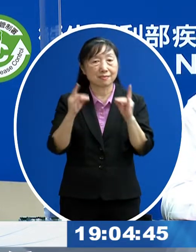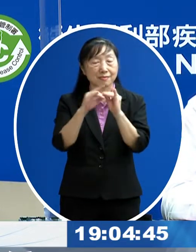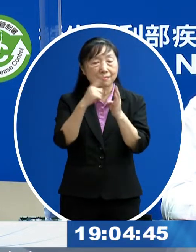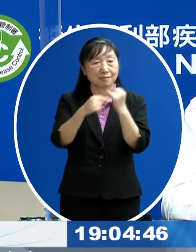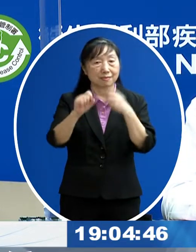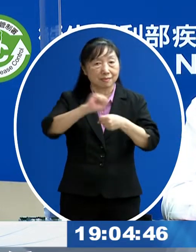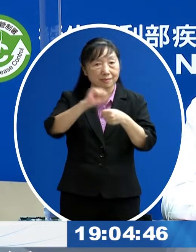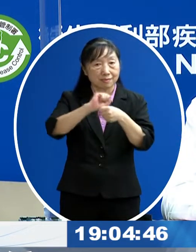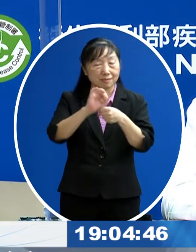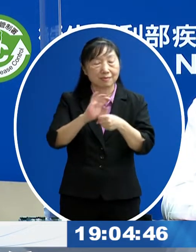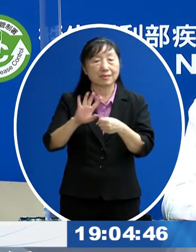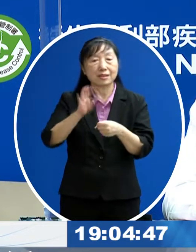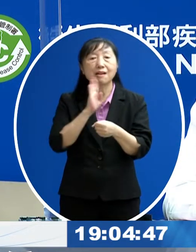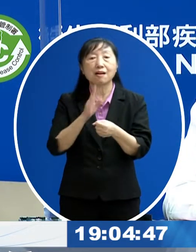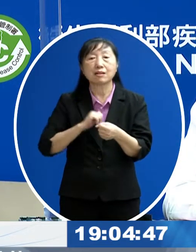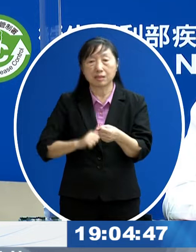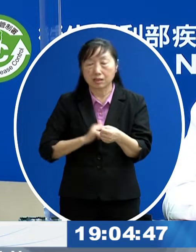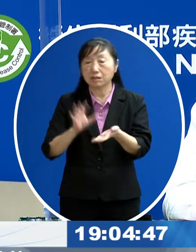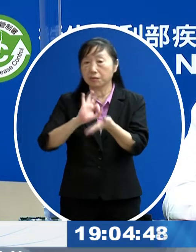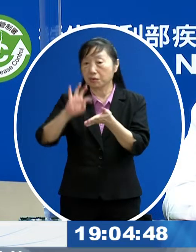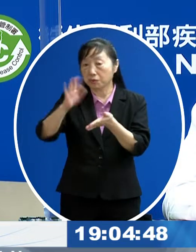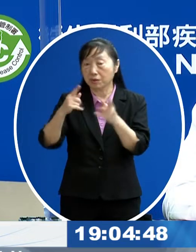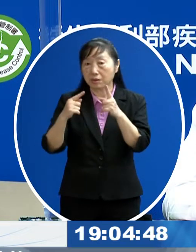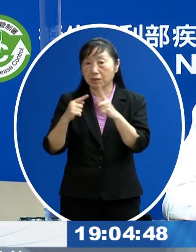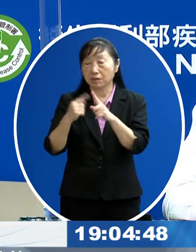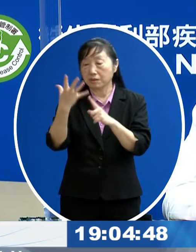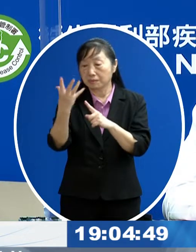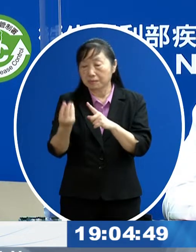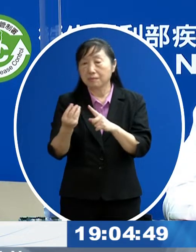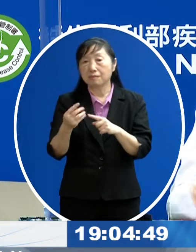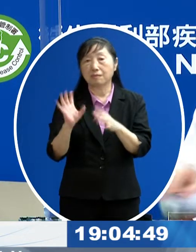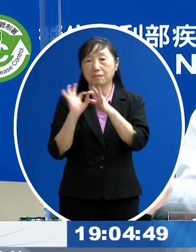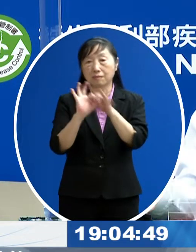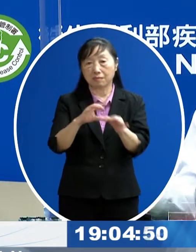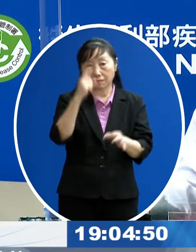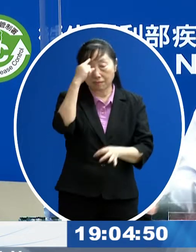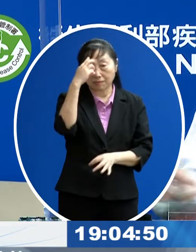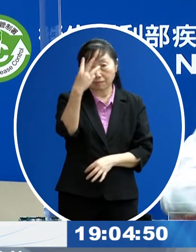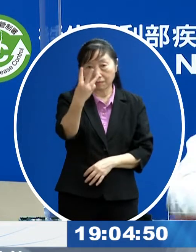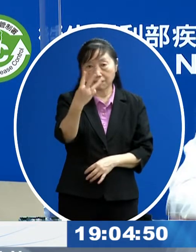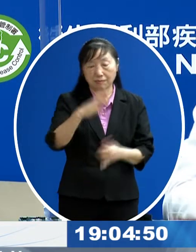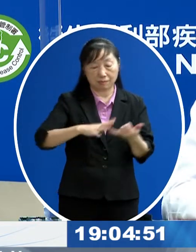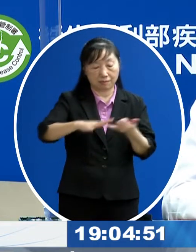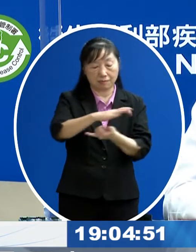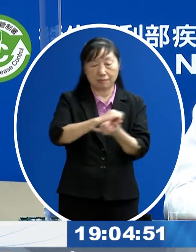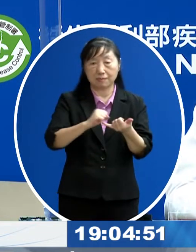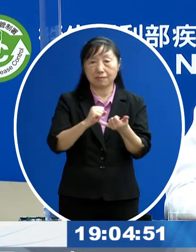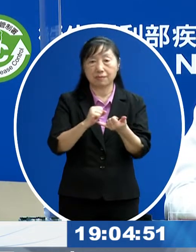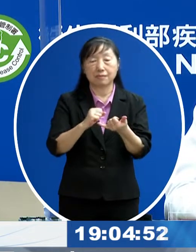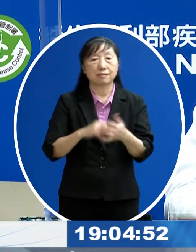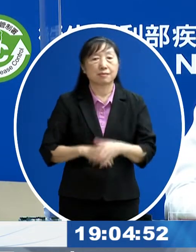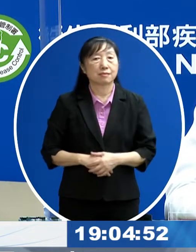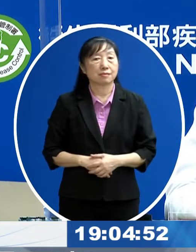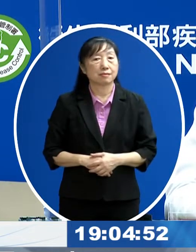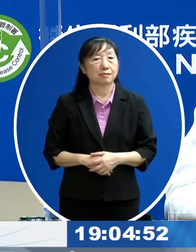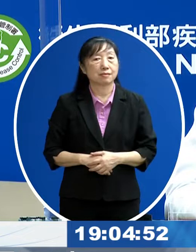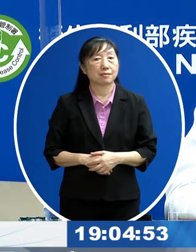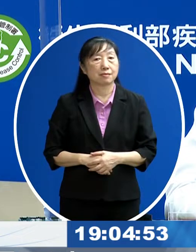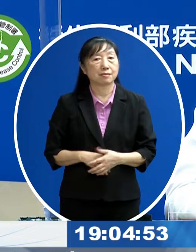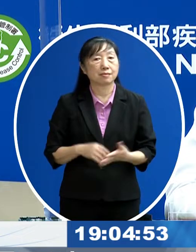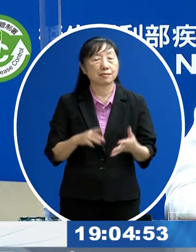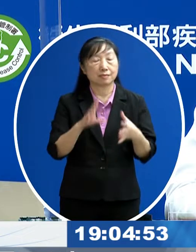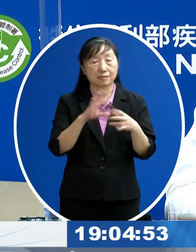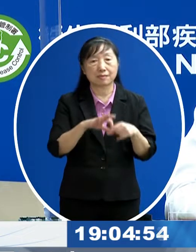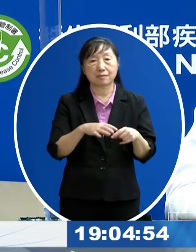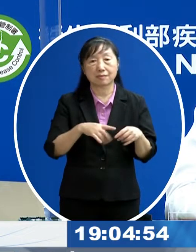用的量有稍微降低那连续3天全国的来讲那就是进的比